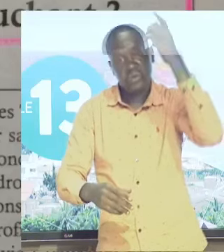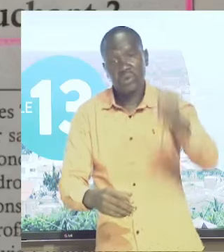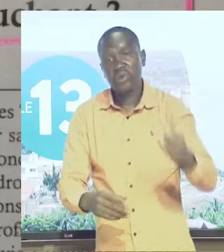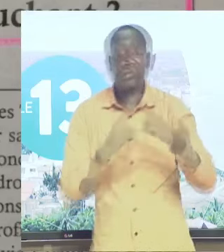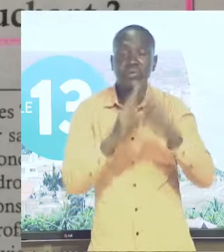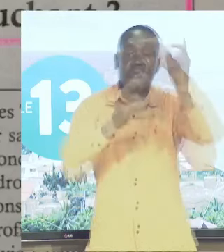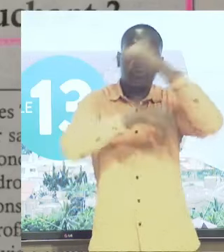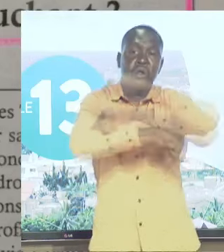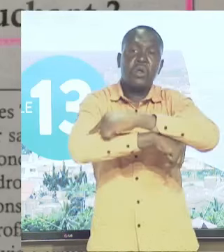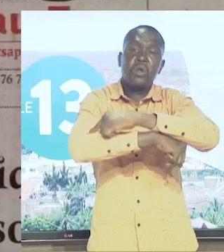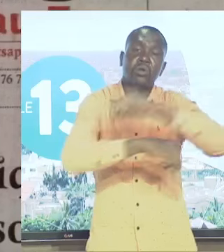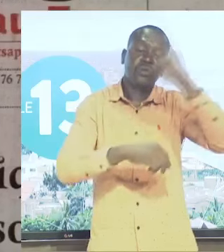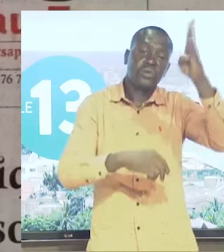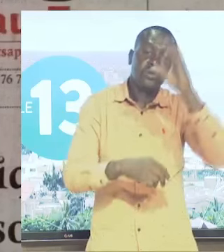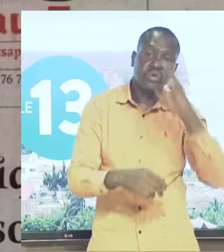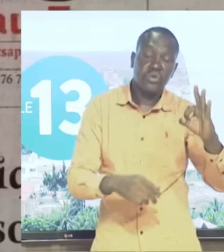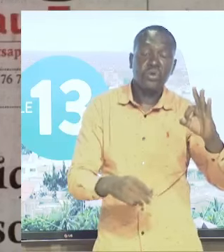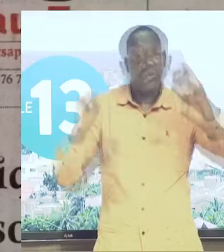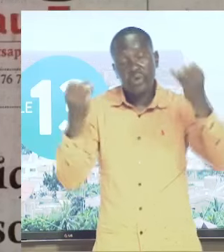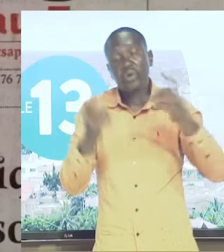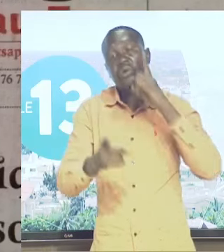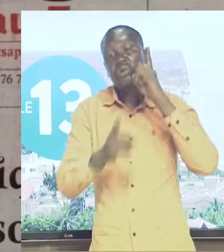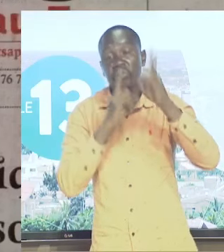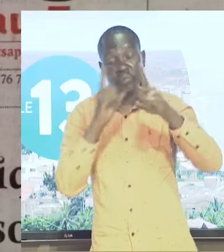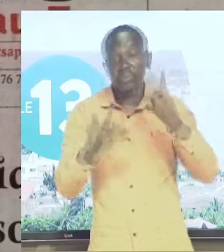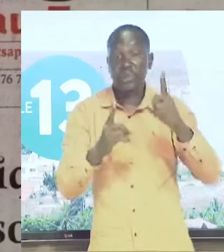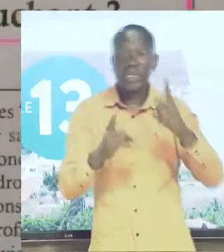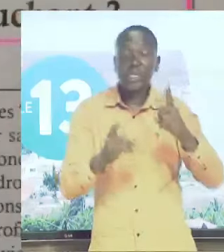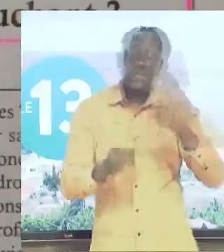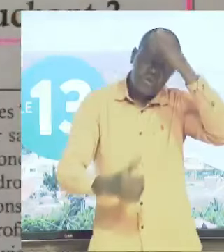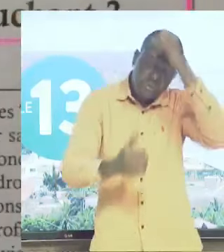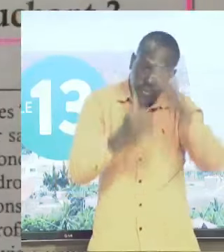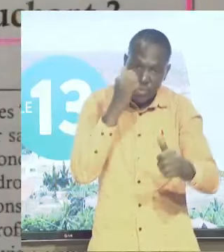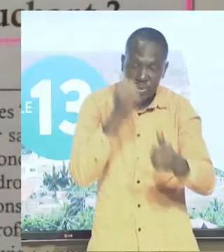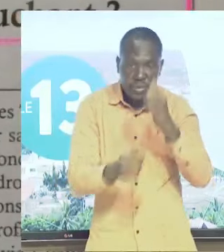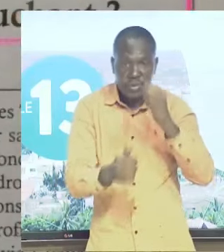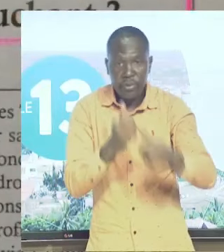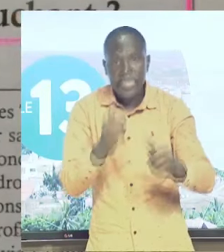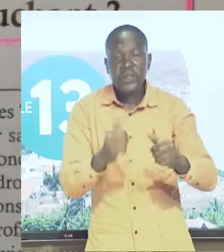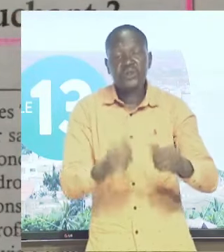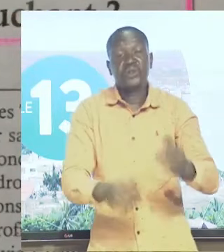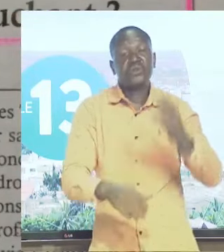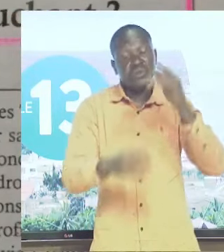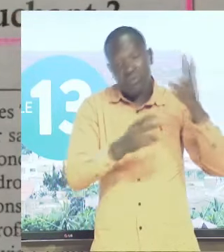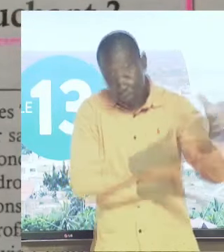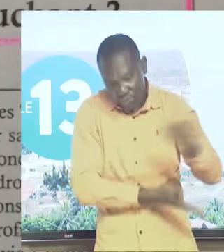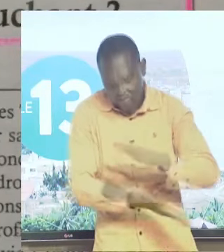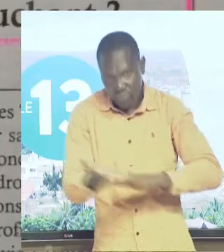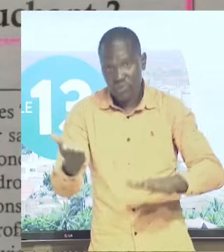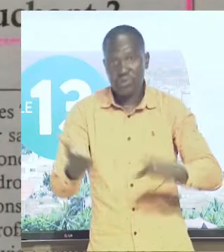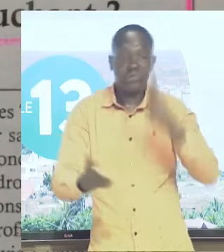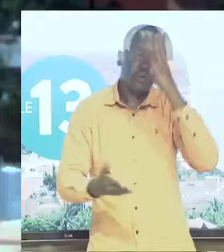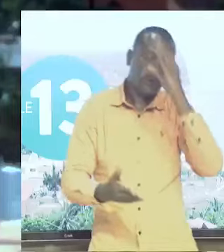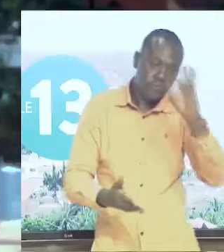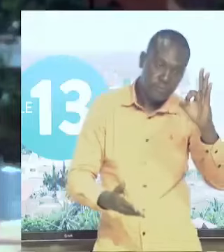attend plus. Ce journal parle de retombées concrètes pour ceux qui ont versé leur sang pour la France.